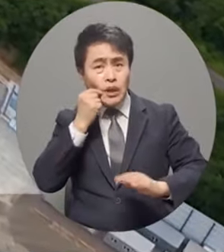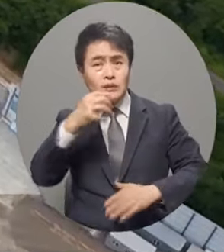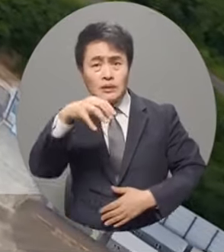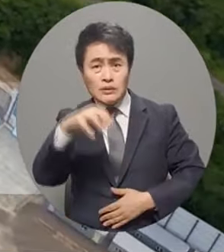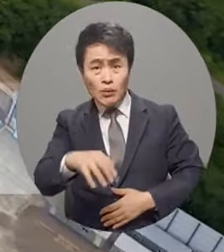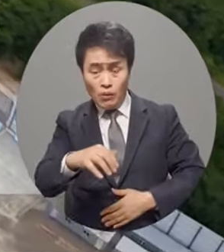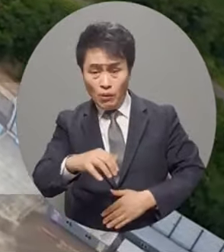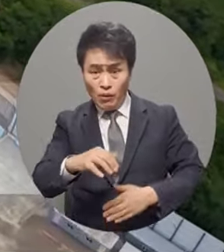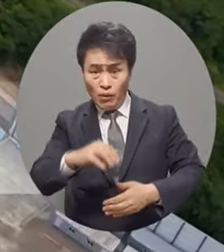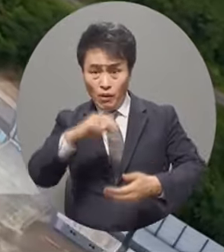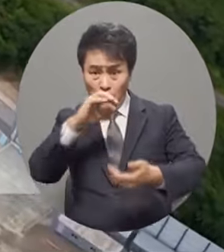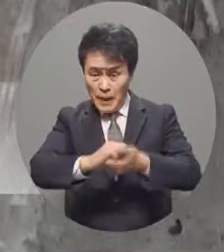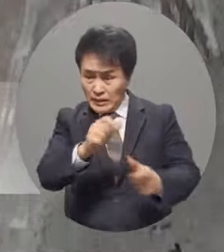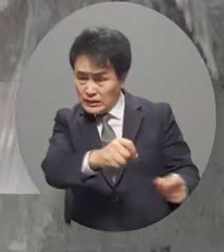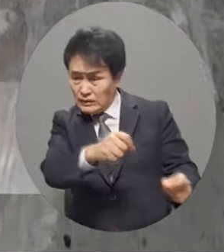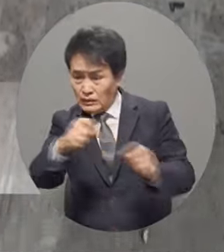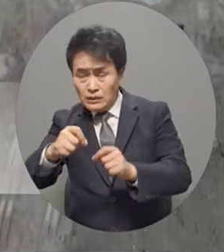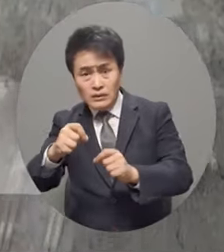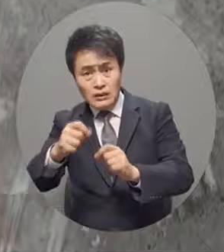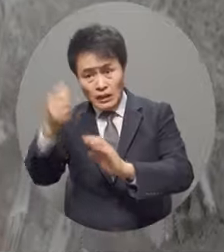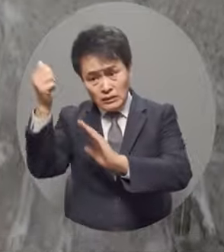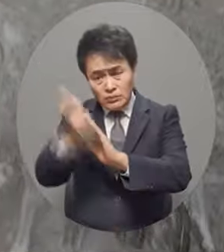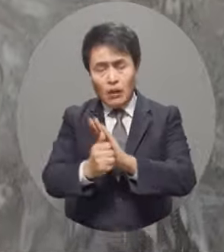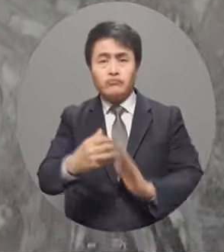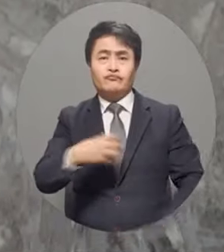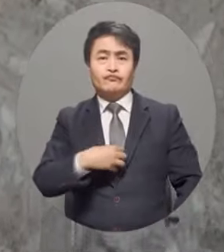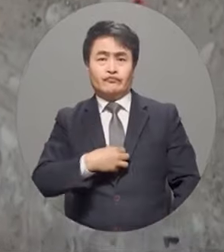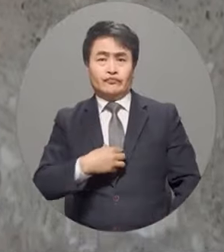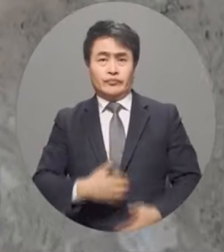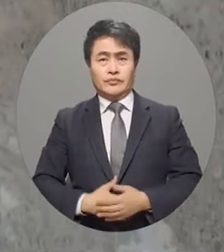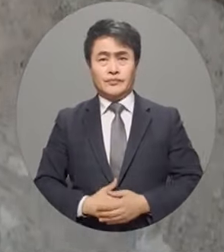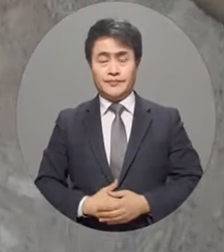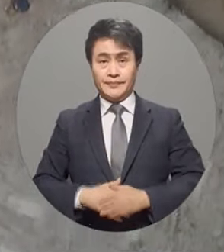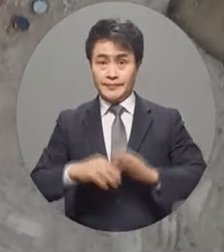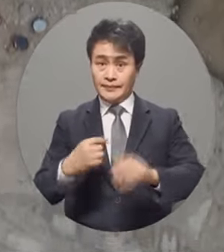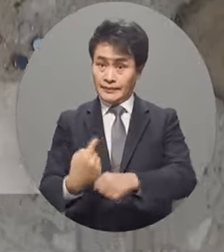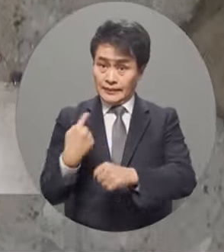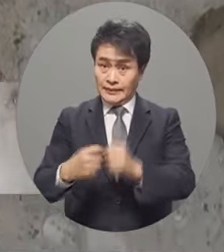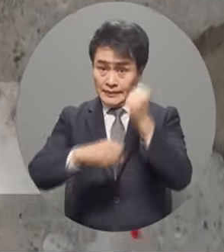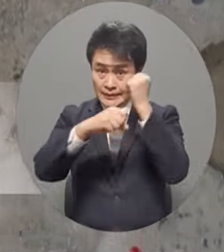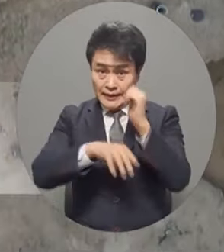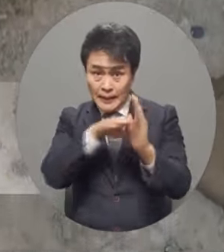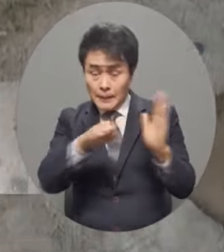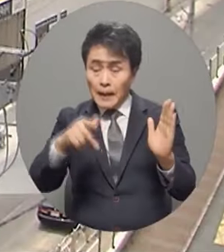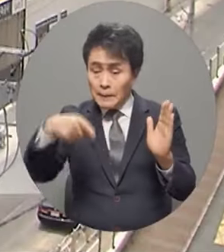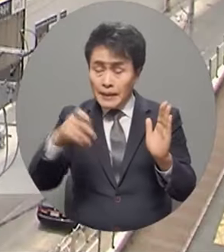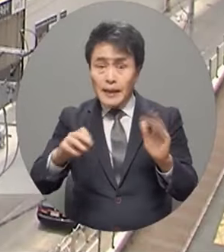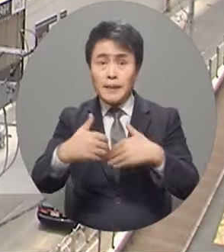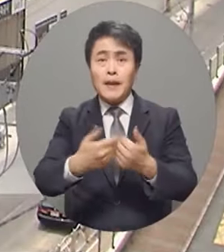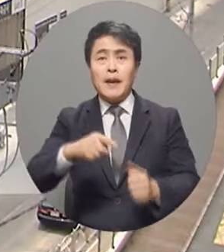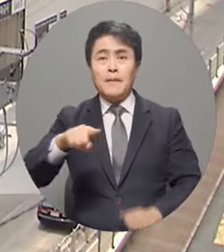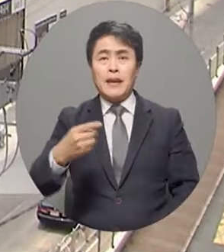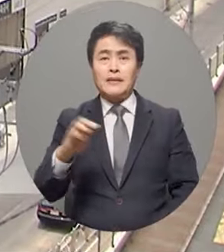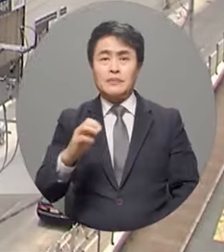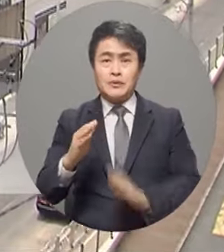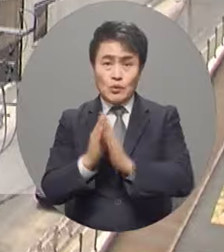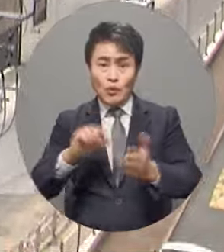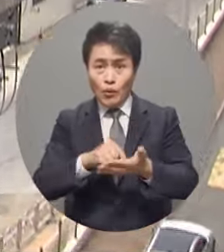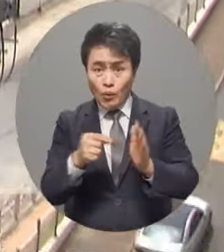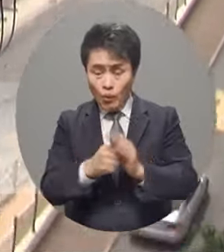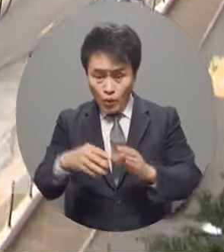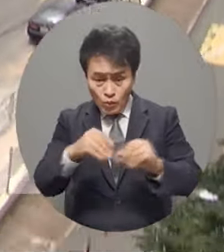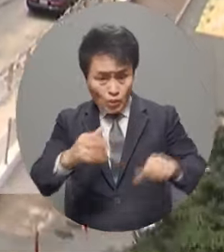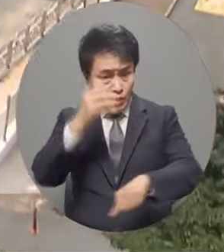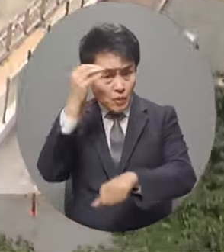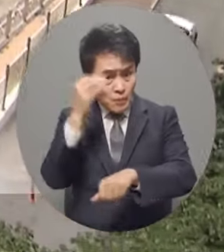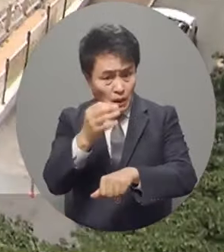만기 연장에 실패하면 바로 위기에 빠질 수 있습니다. 지난해 기준 PF 대출 잔액 130조 원 가운데 토지 매입